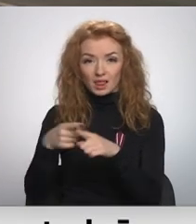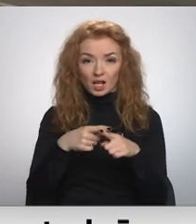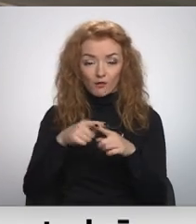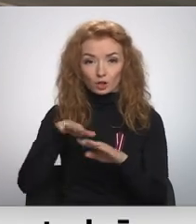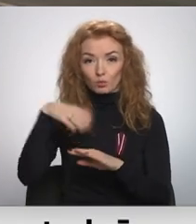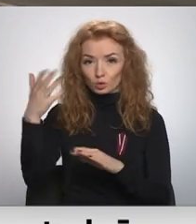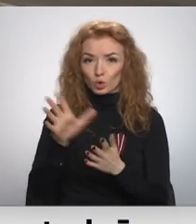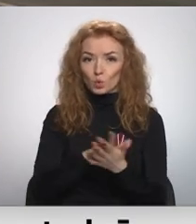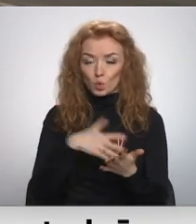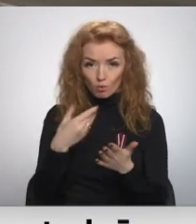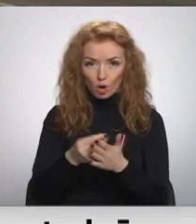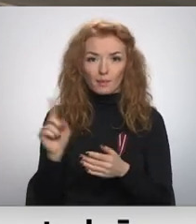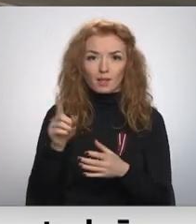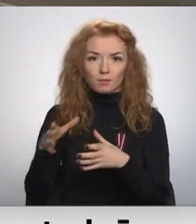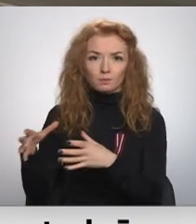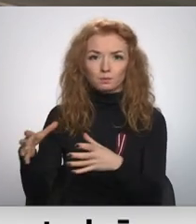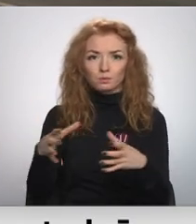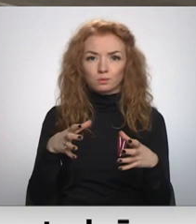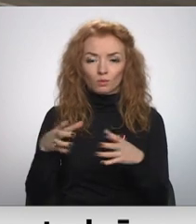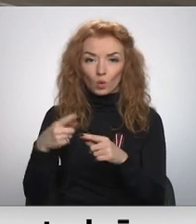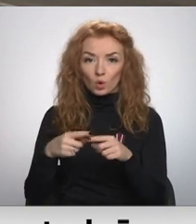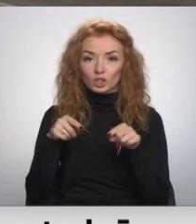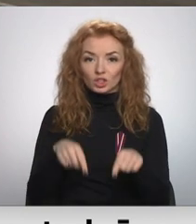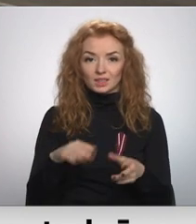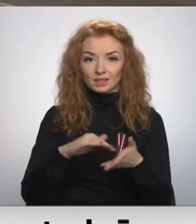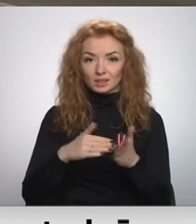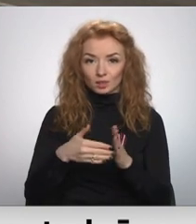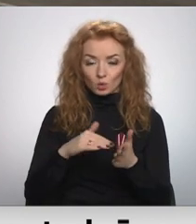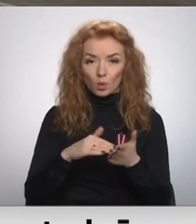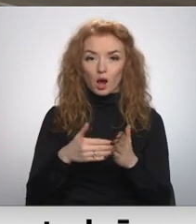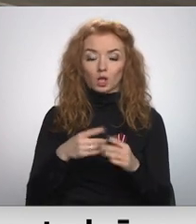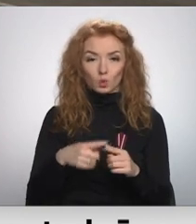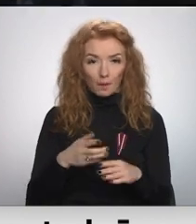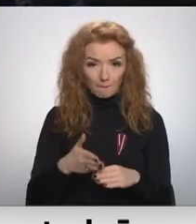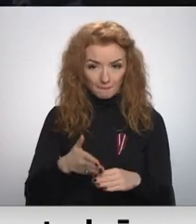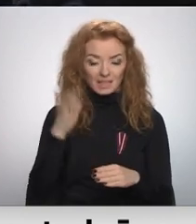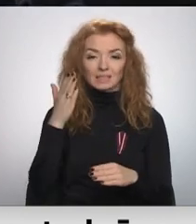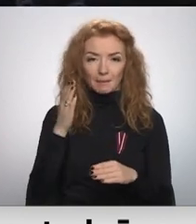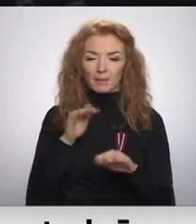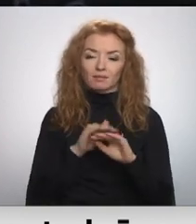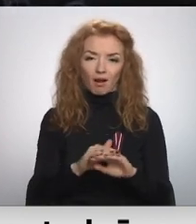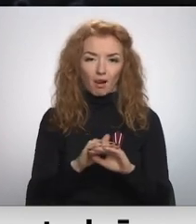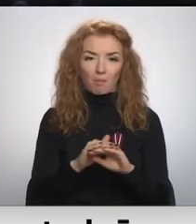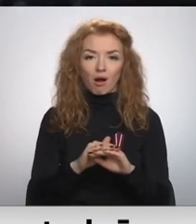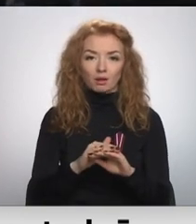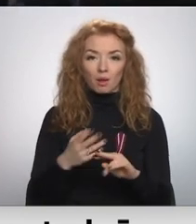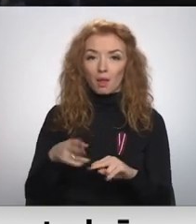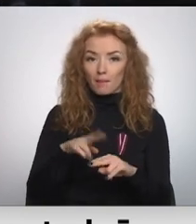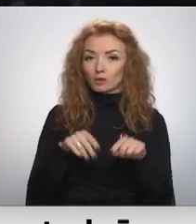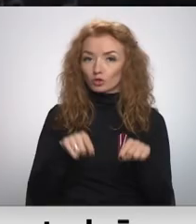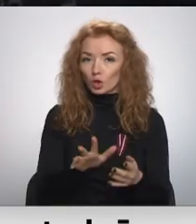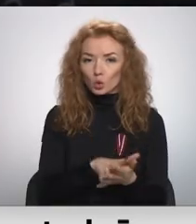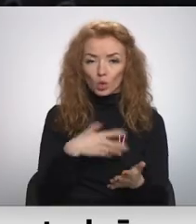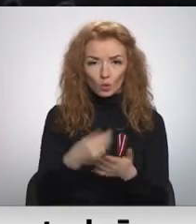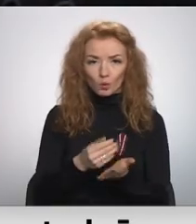pusē, joprojām ir, un līdz ar to šī situācija un bīstamība saglabājas. Un tādēļ šeit